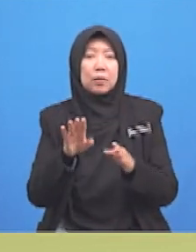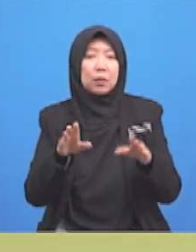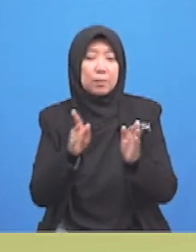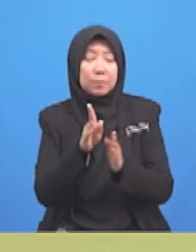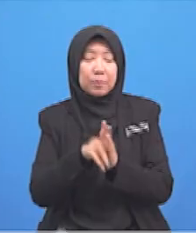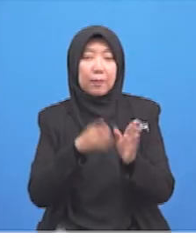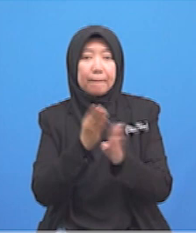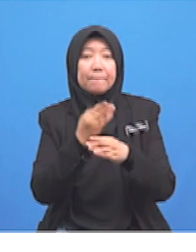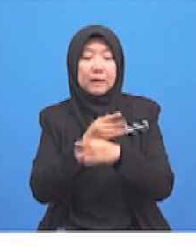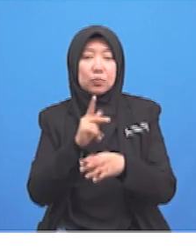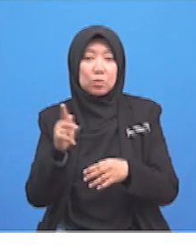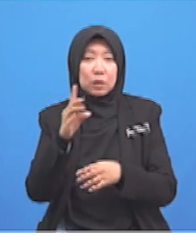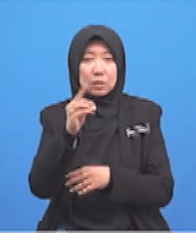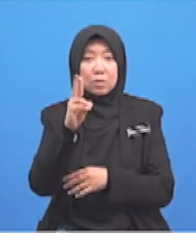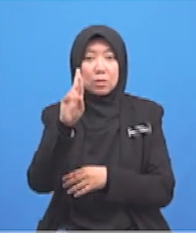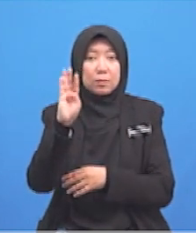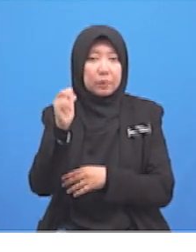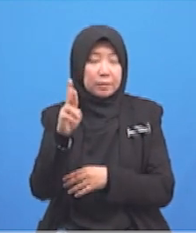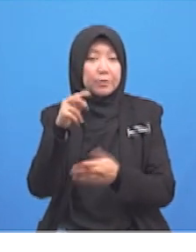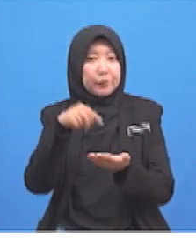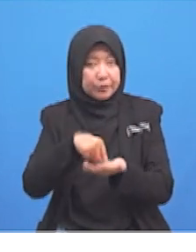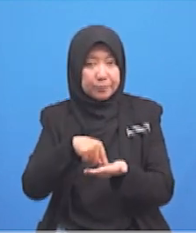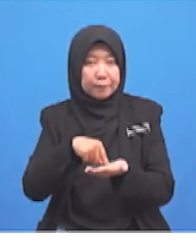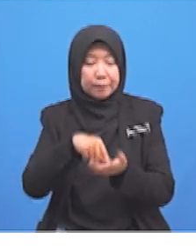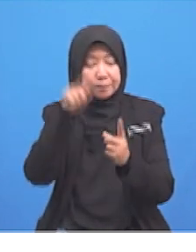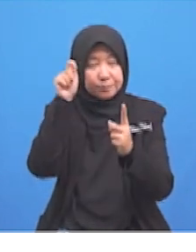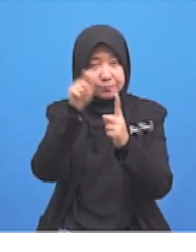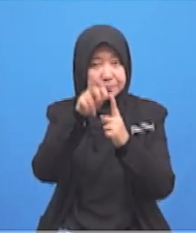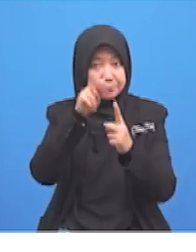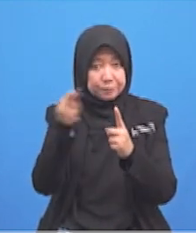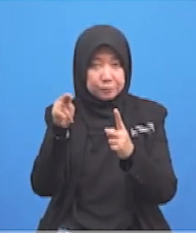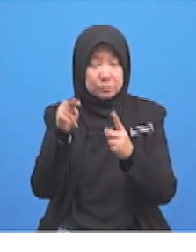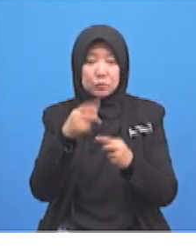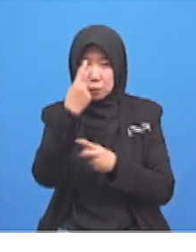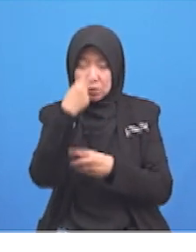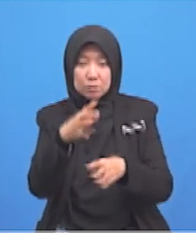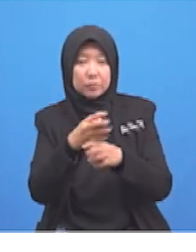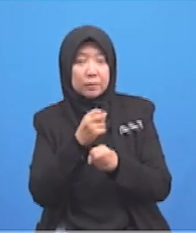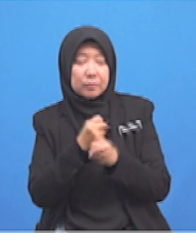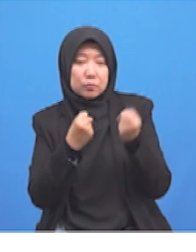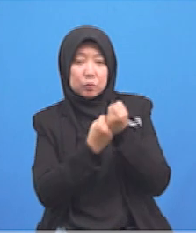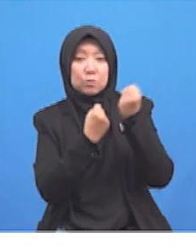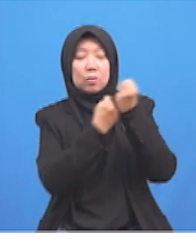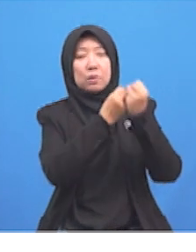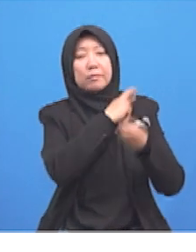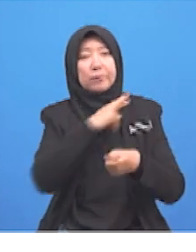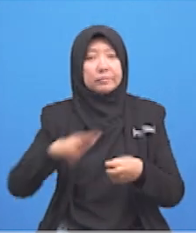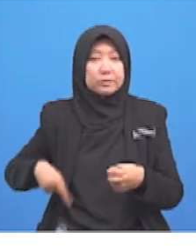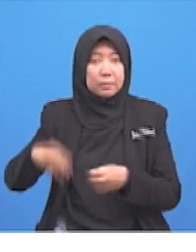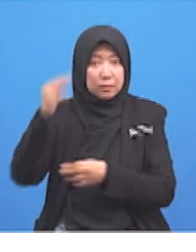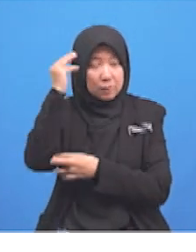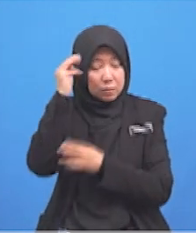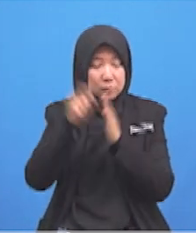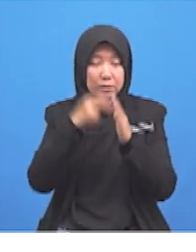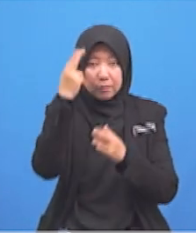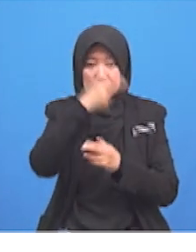pembentukan durbar ini. Tujuan utama durbar dibentuk untuk mendapat sokongan Raja-Raja Melayu